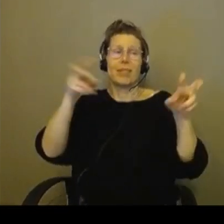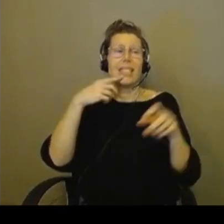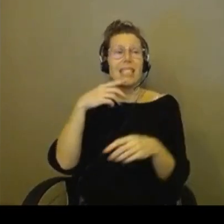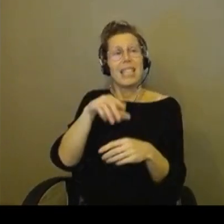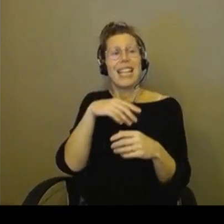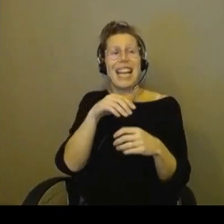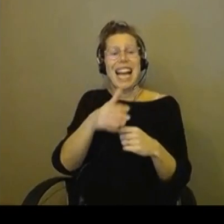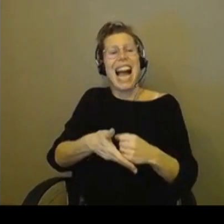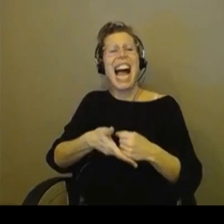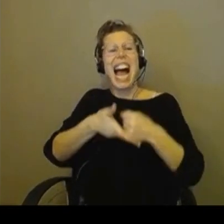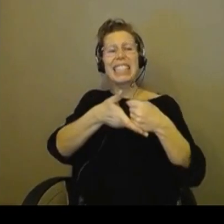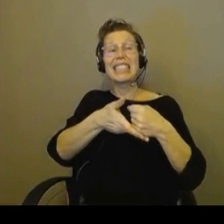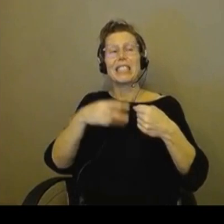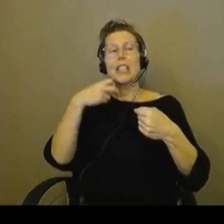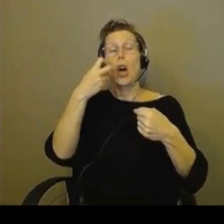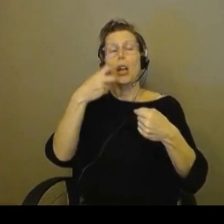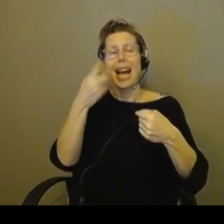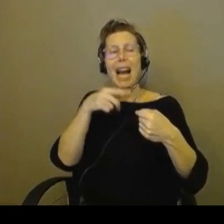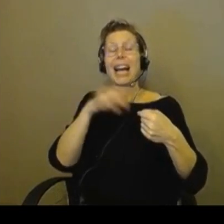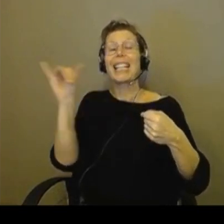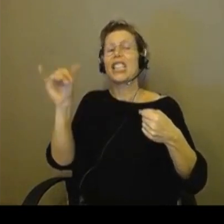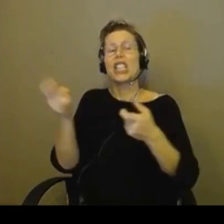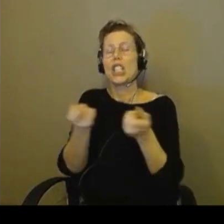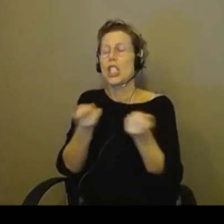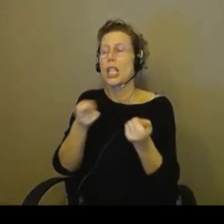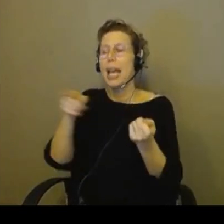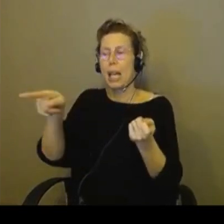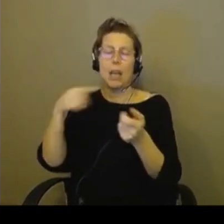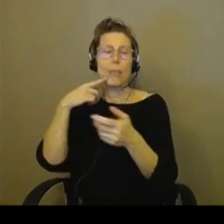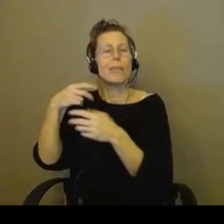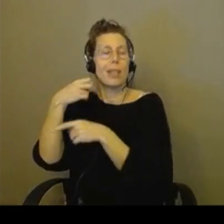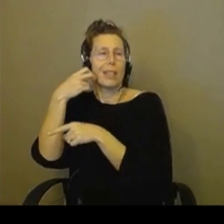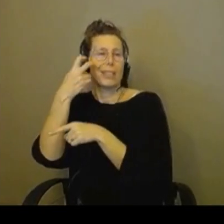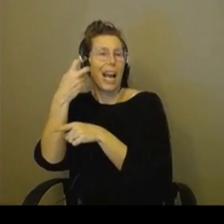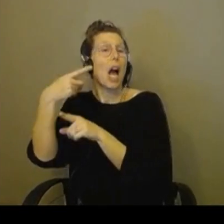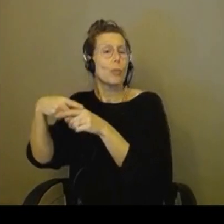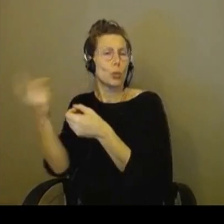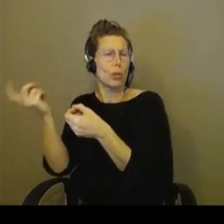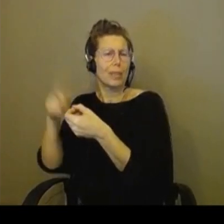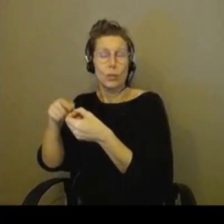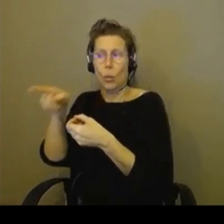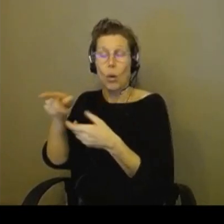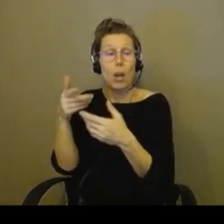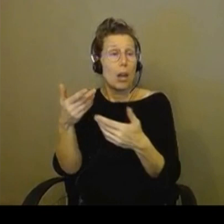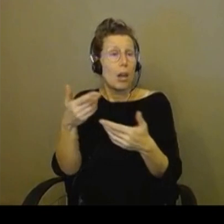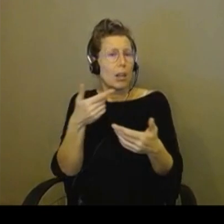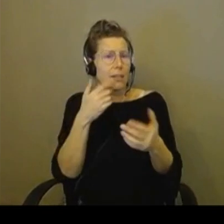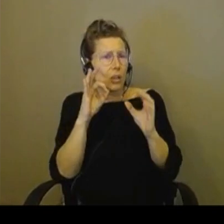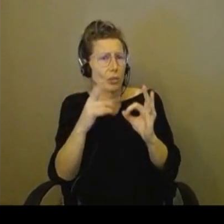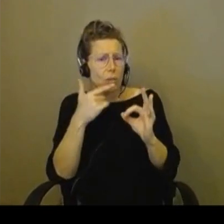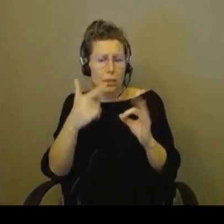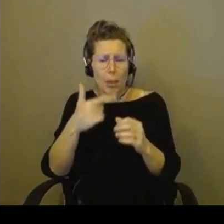Connexion. C'est cette plateforme qui permet de réserver au 3212. C'est ça. Une prestation d'assistance en amont de son